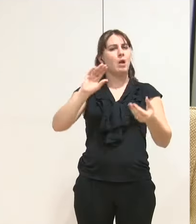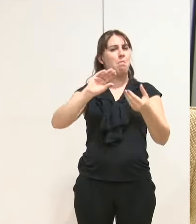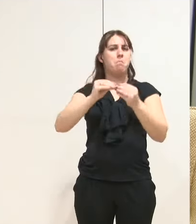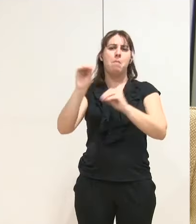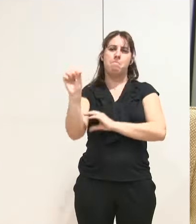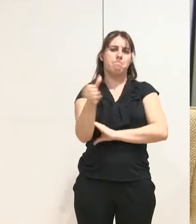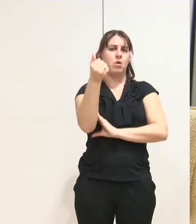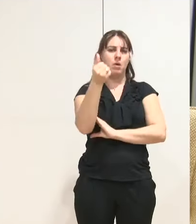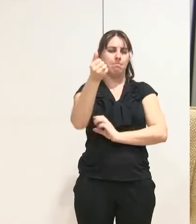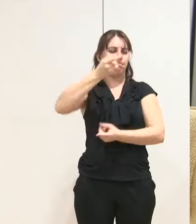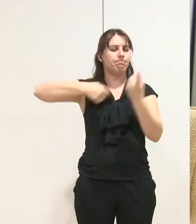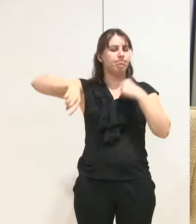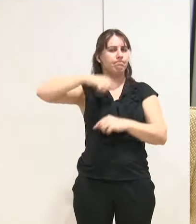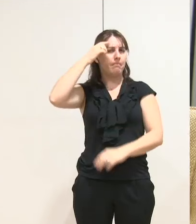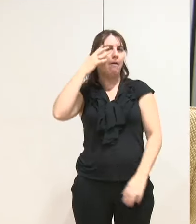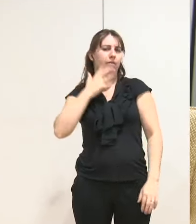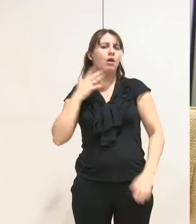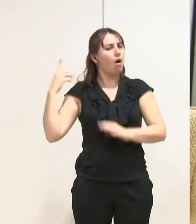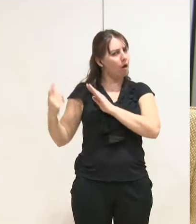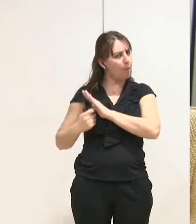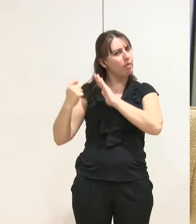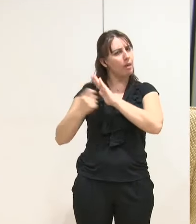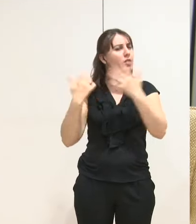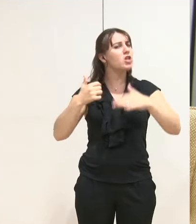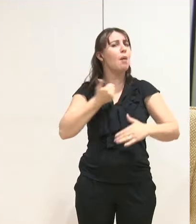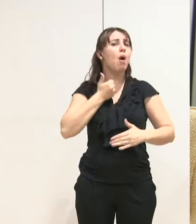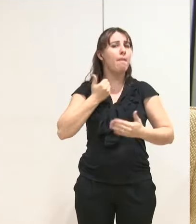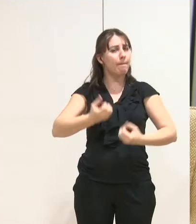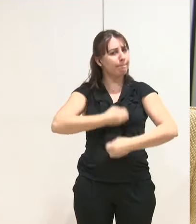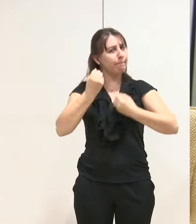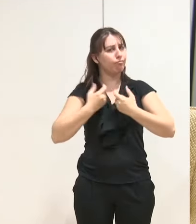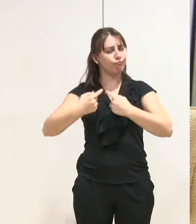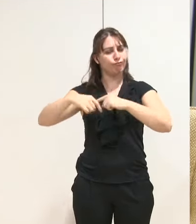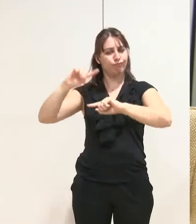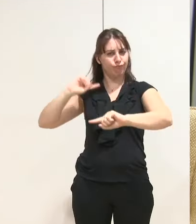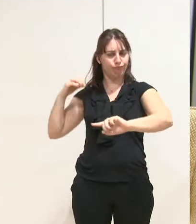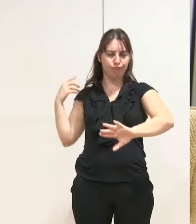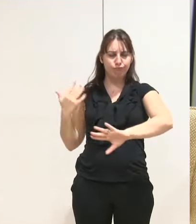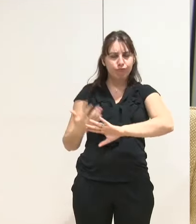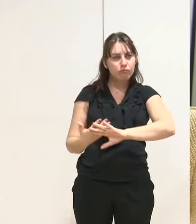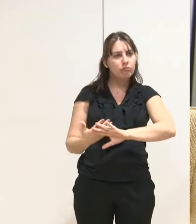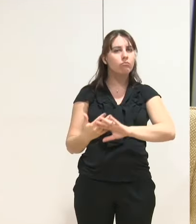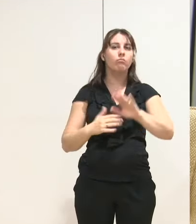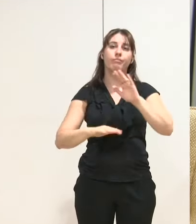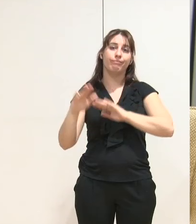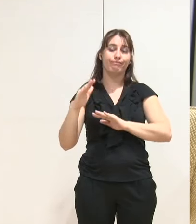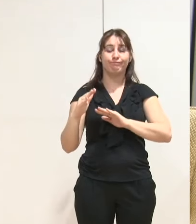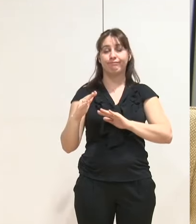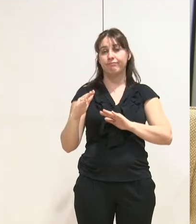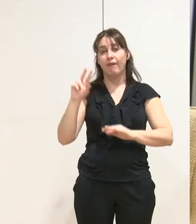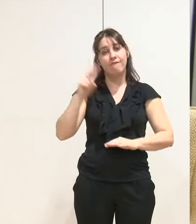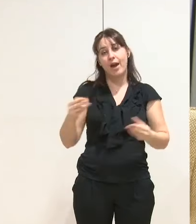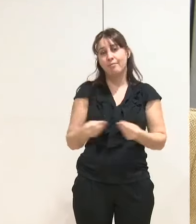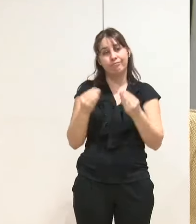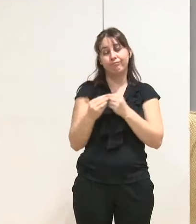sens et on l'a dit plusieurs fois j'avais déjà eu l'occasion de m'exprimer là-dessus c'est que malheureusement les derniers événements nous euh